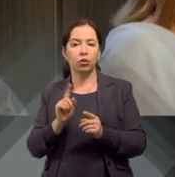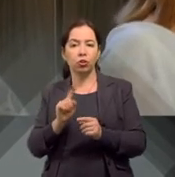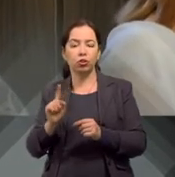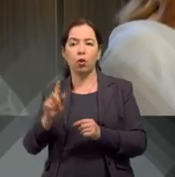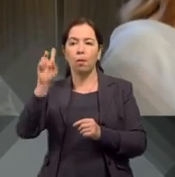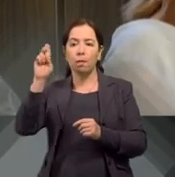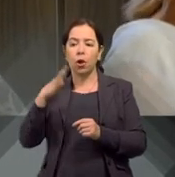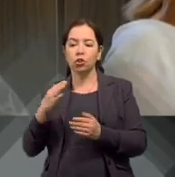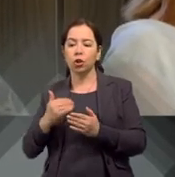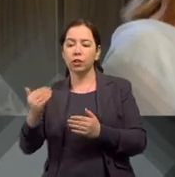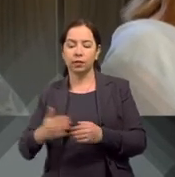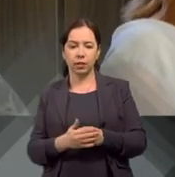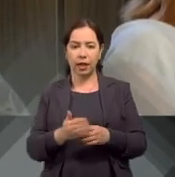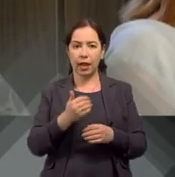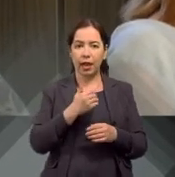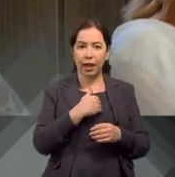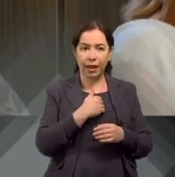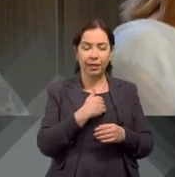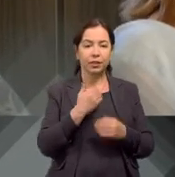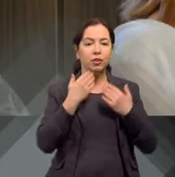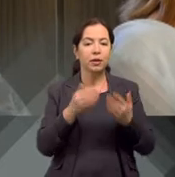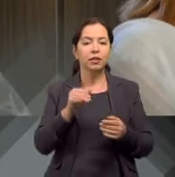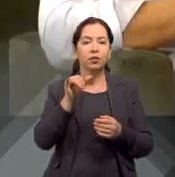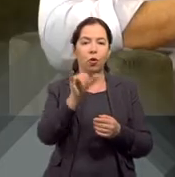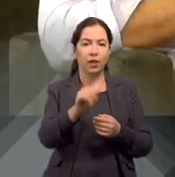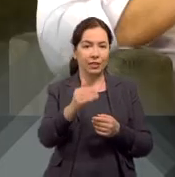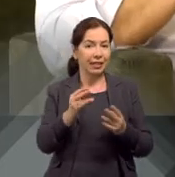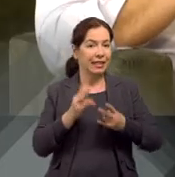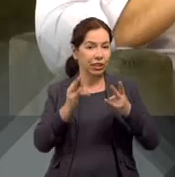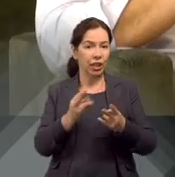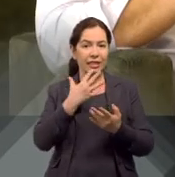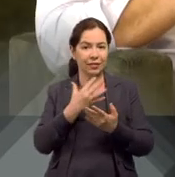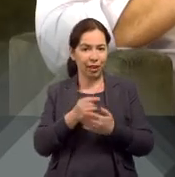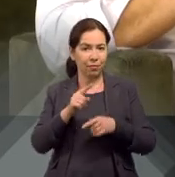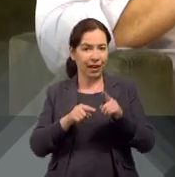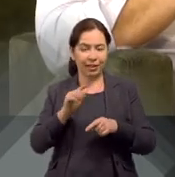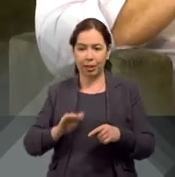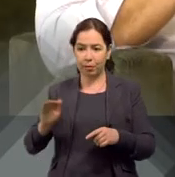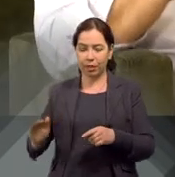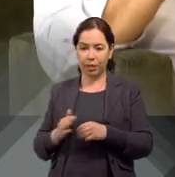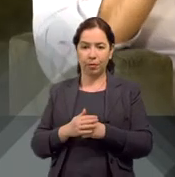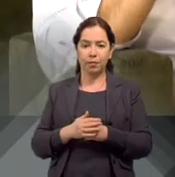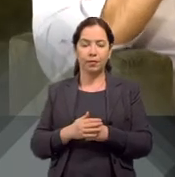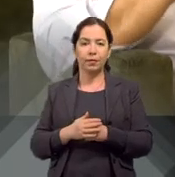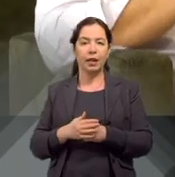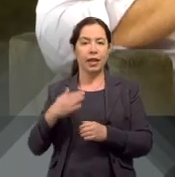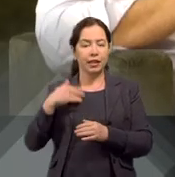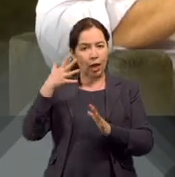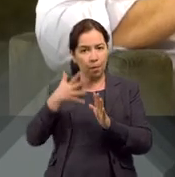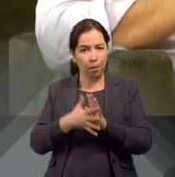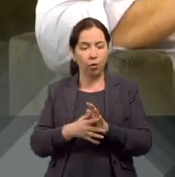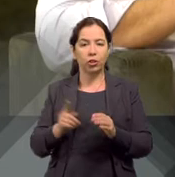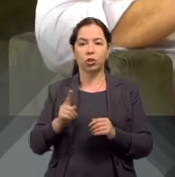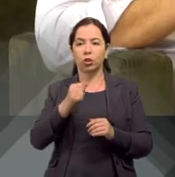насчет вас, как родитель. Вы нежны к своим детям? Знаете, я открыл эту формулу «взрослость есть нежность» очень